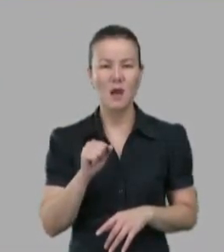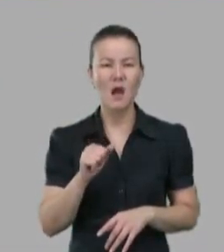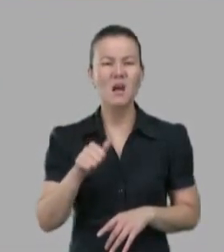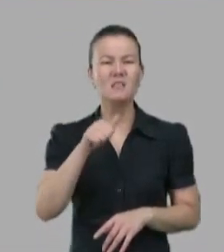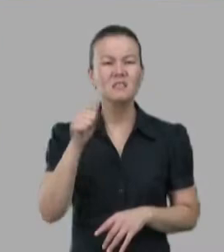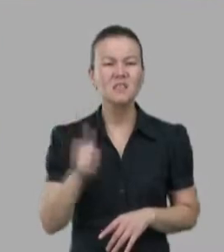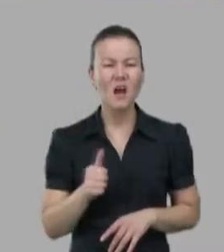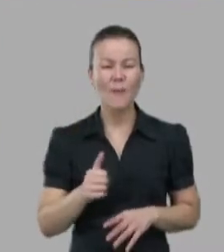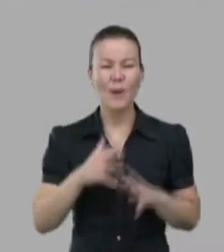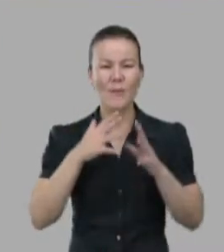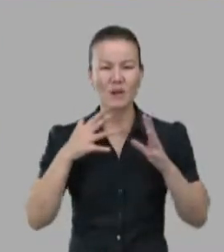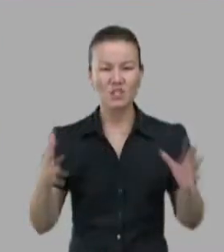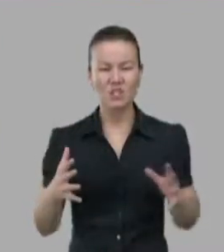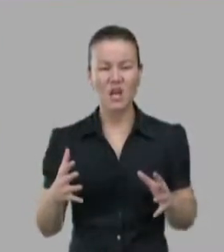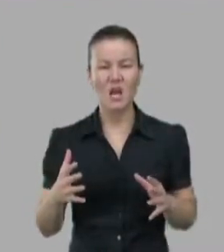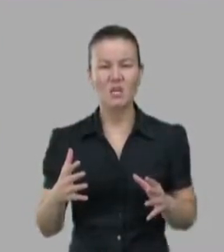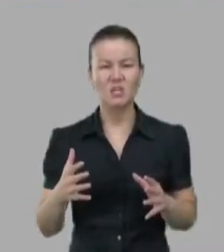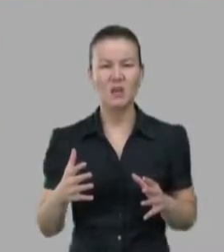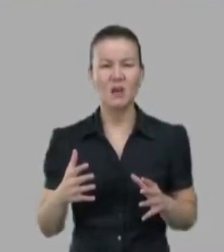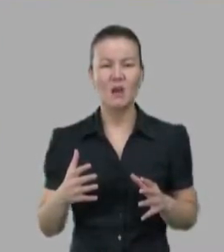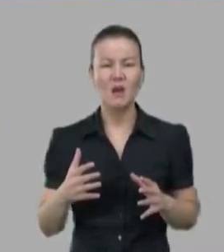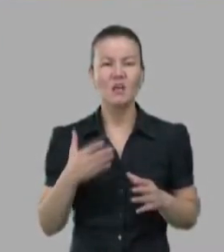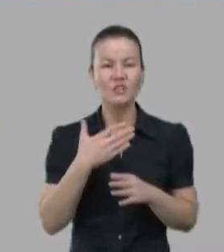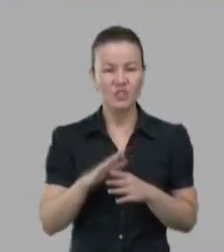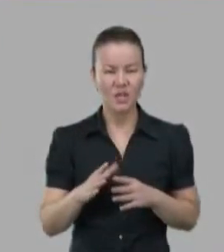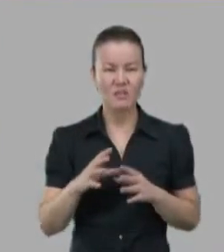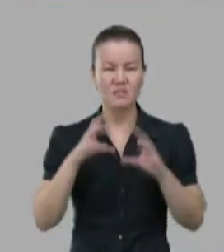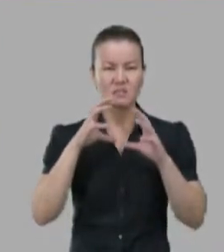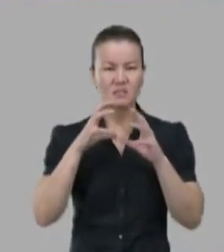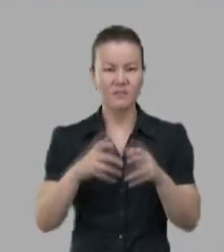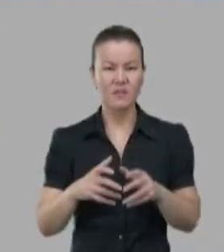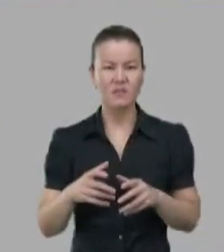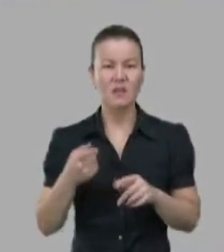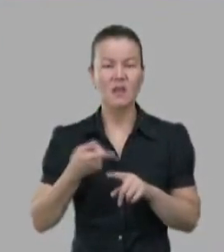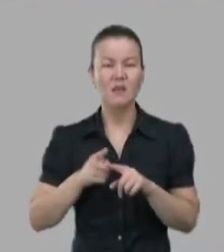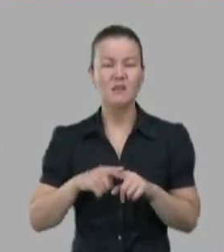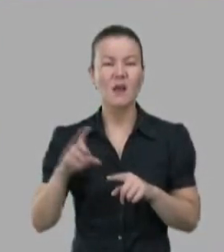Самая большая часть света – Азия.